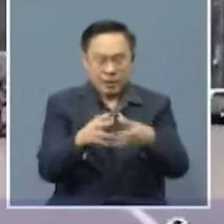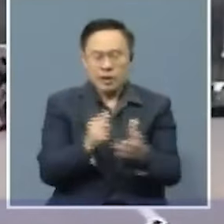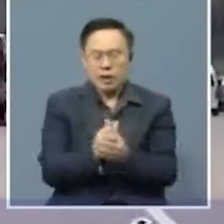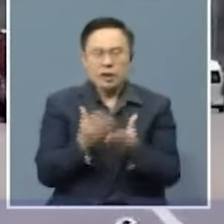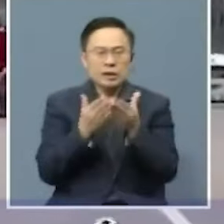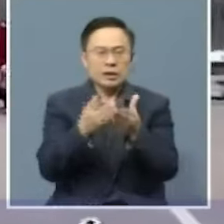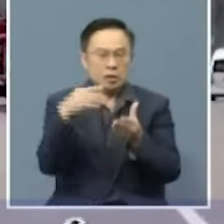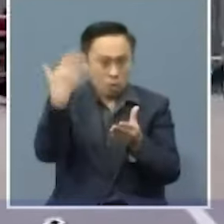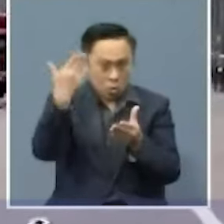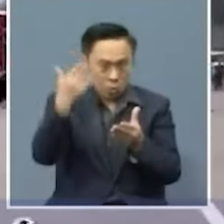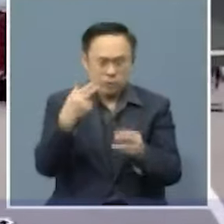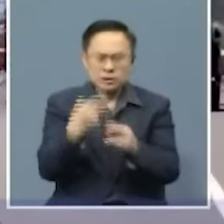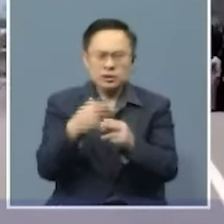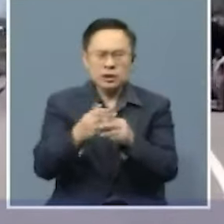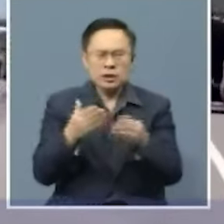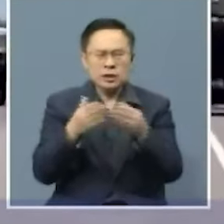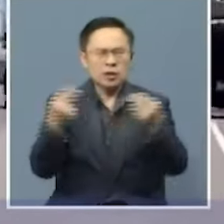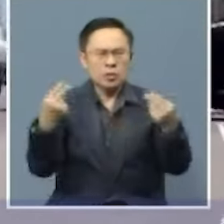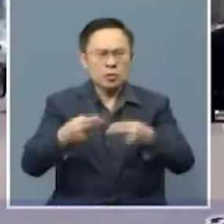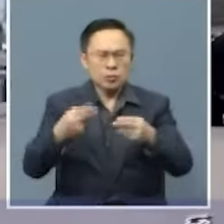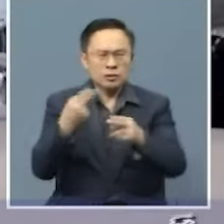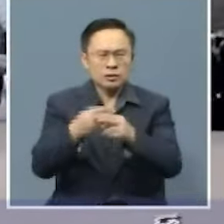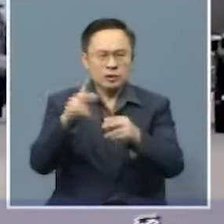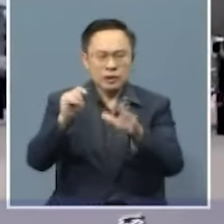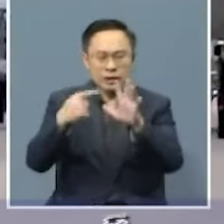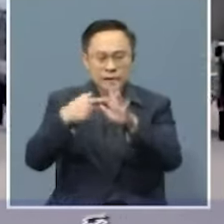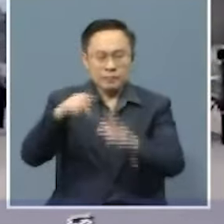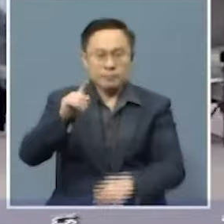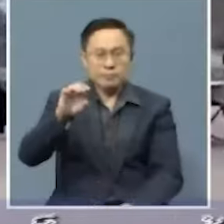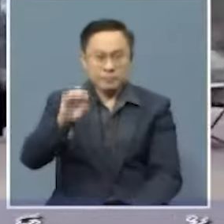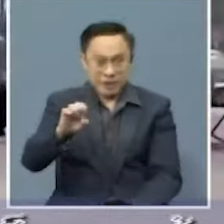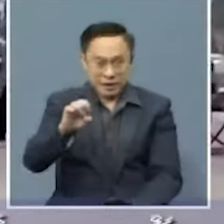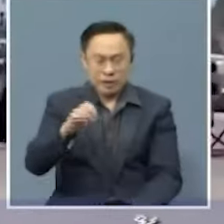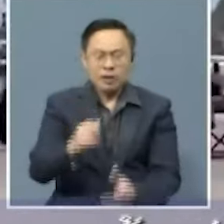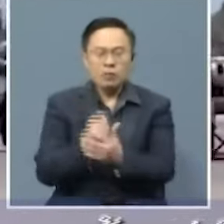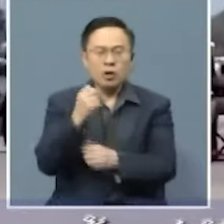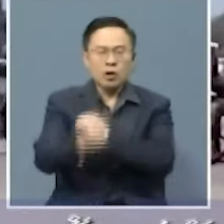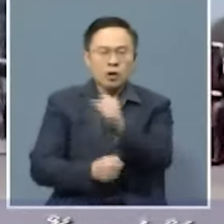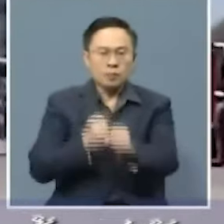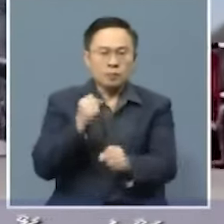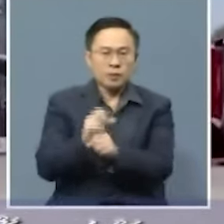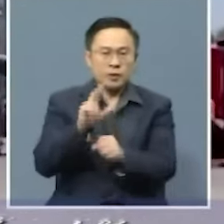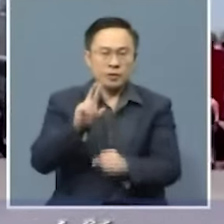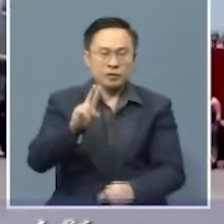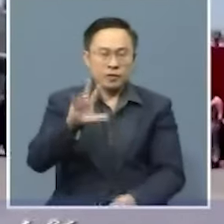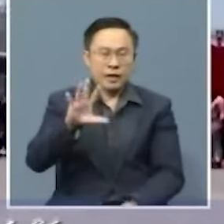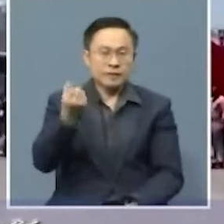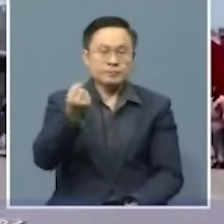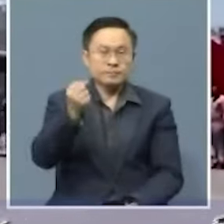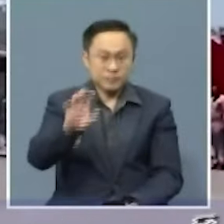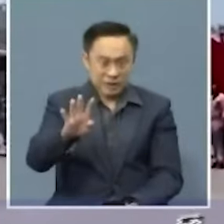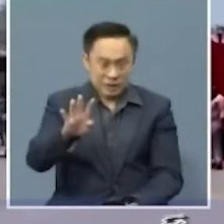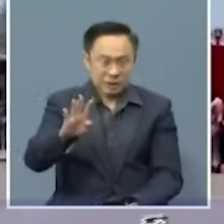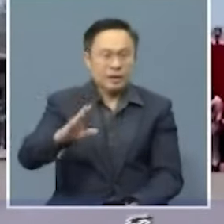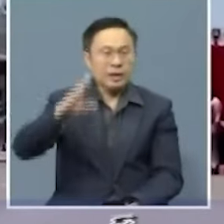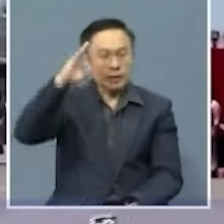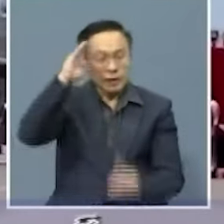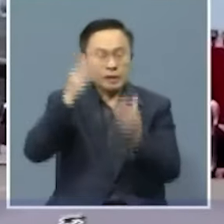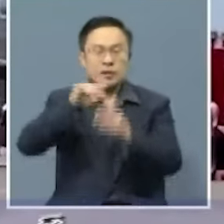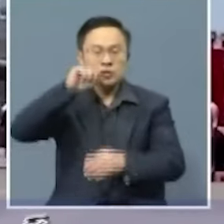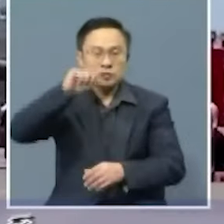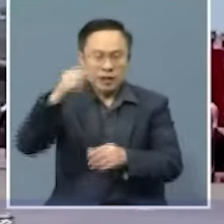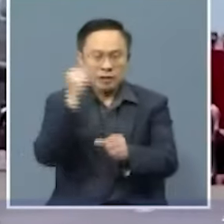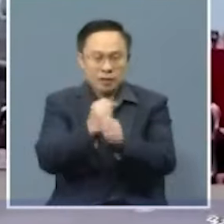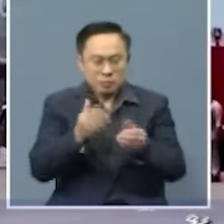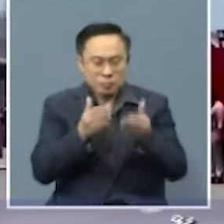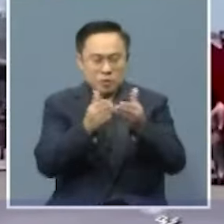1 ลำนั่นก็คือเรือหลวงตาปีหลังจากนั้นอีก2 ปีต่อมาค่ะปี2514กองทัพเรือไทยสั่งต่อเรือเ